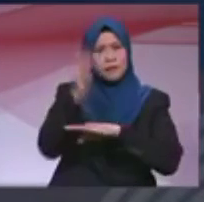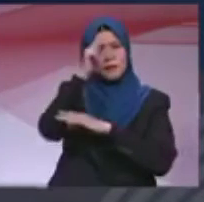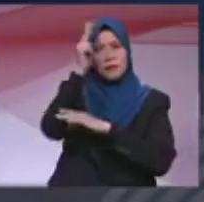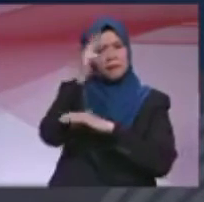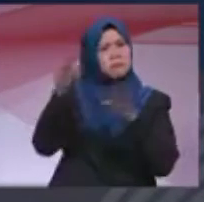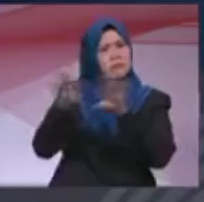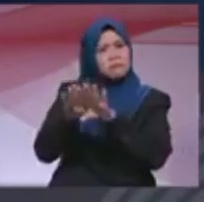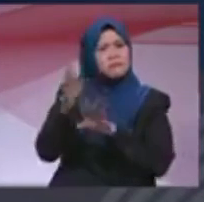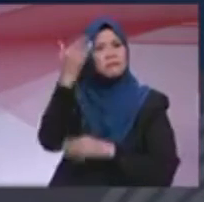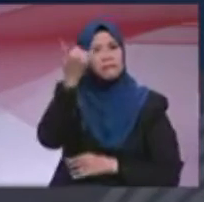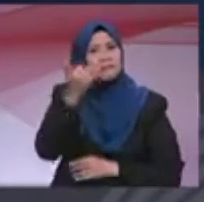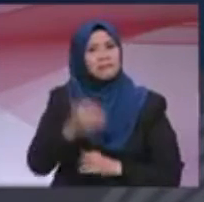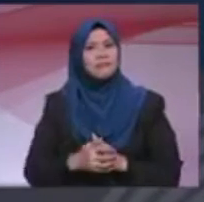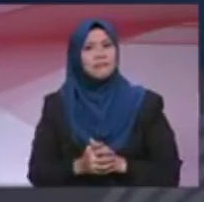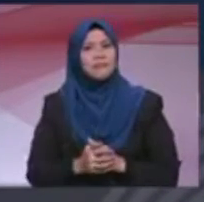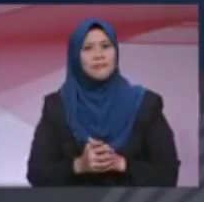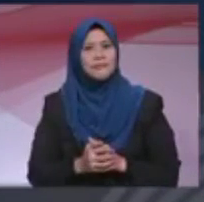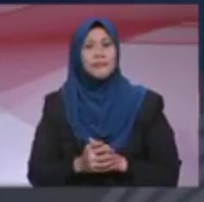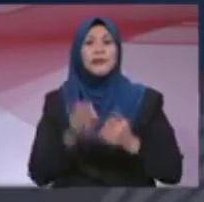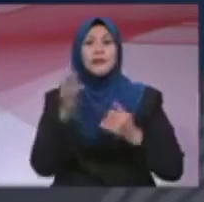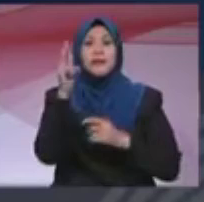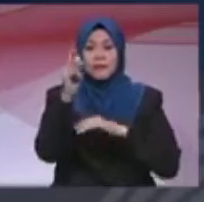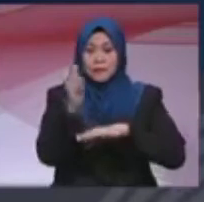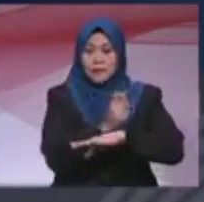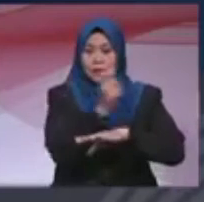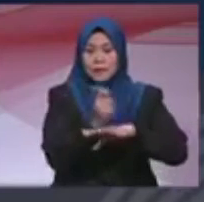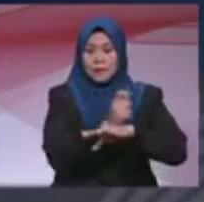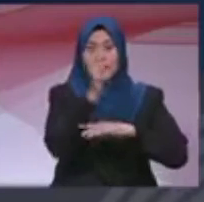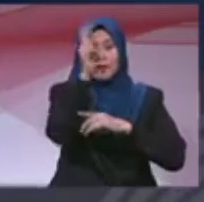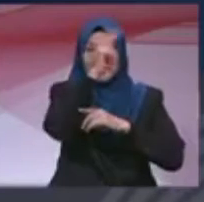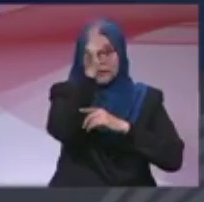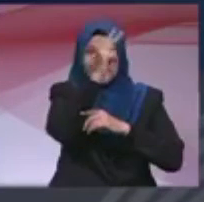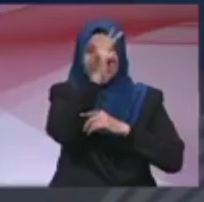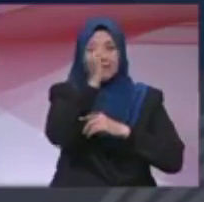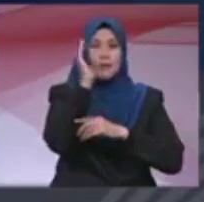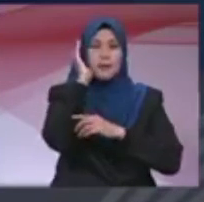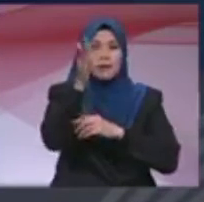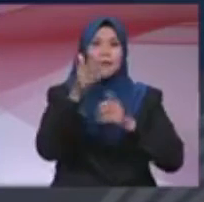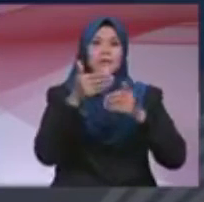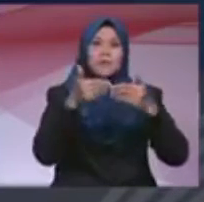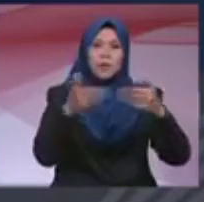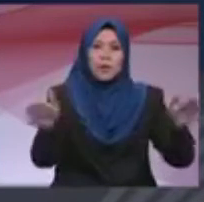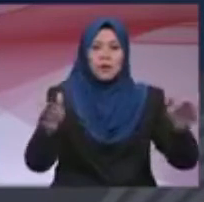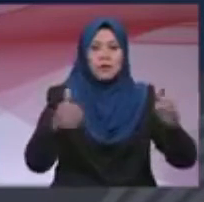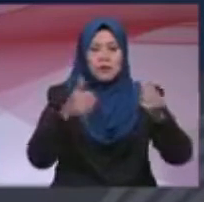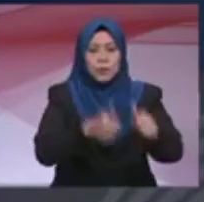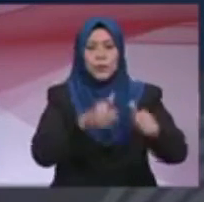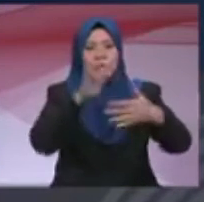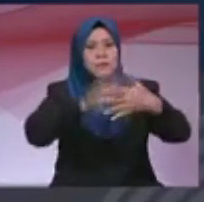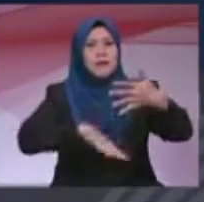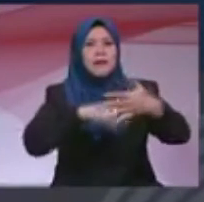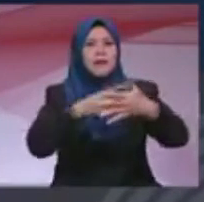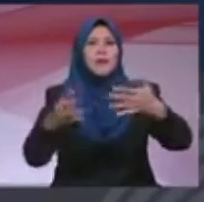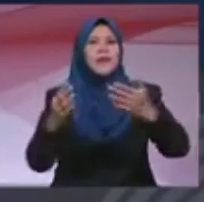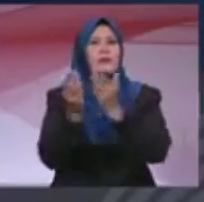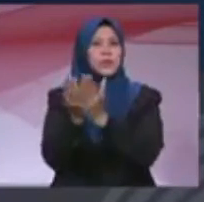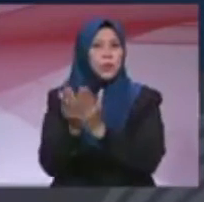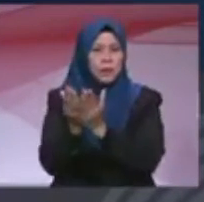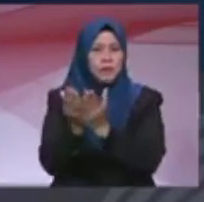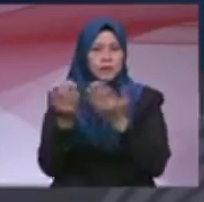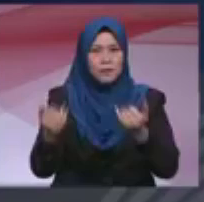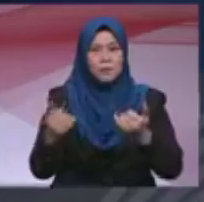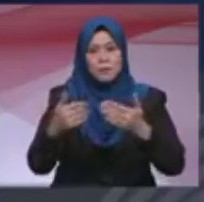Okey, tadika kerajaan ini akan dibuka mengikut takwim persekolahan. Jadi sebab